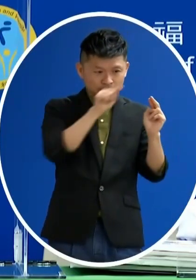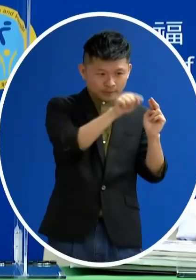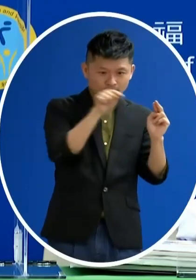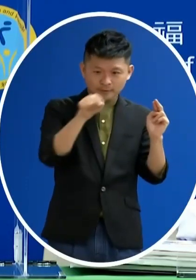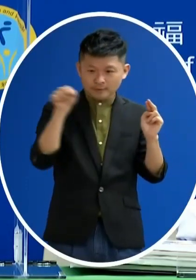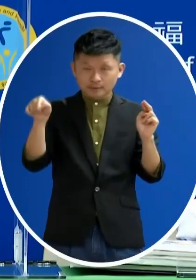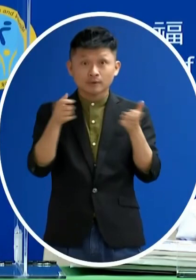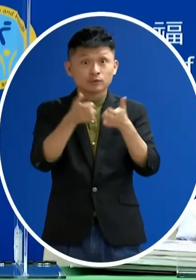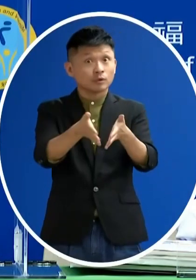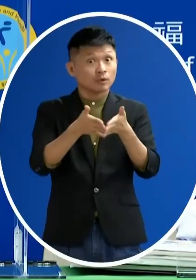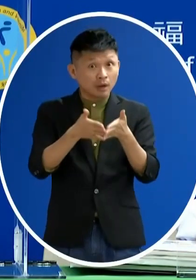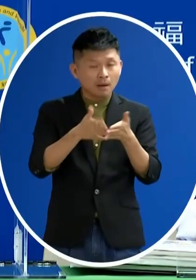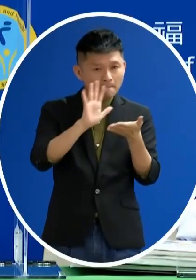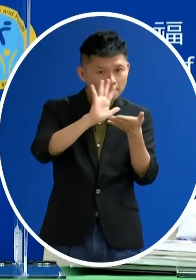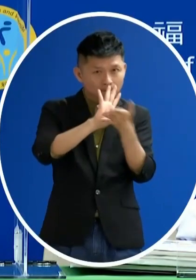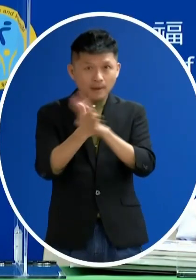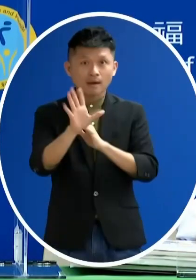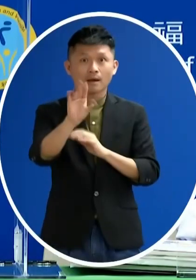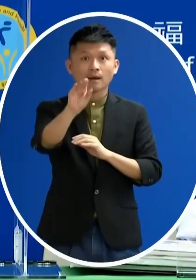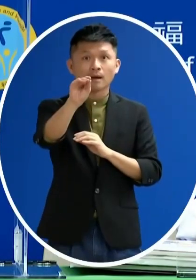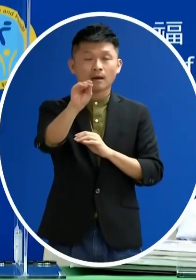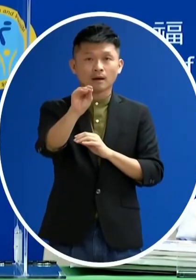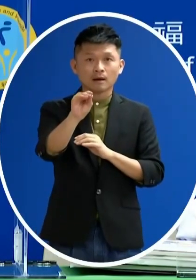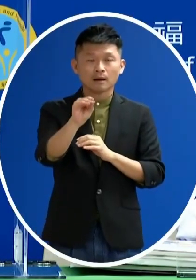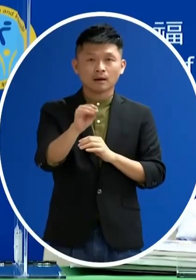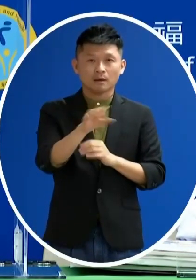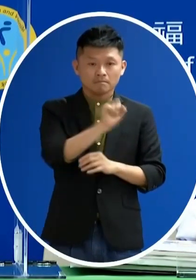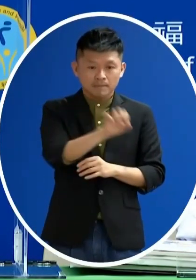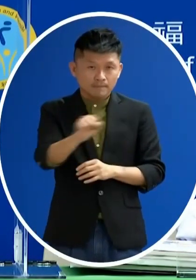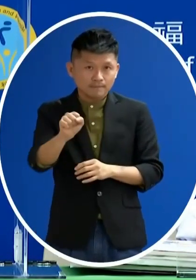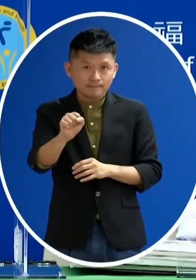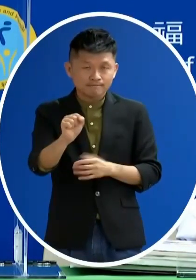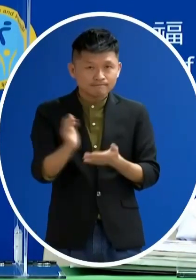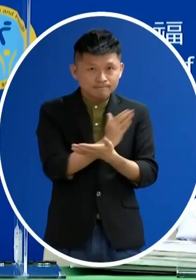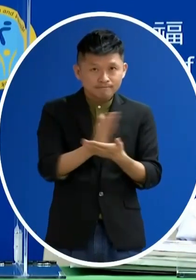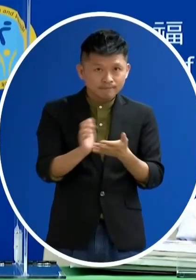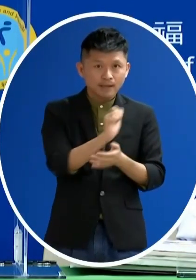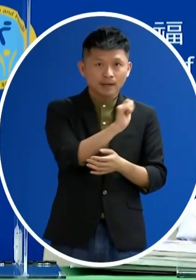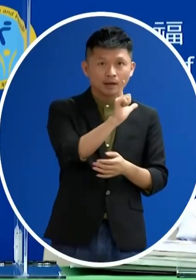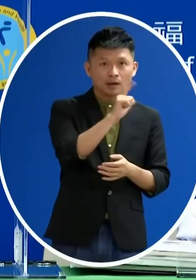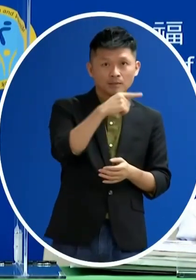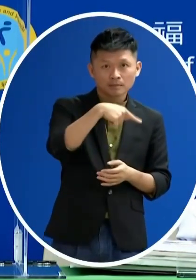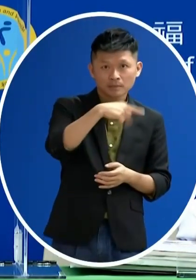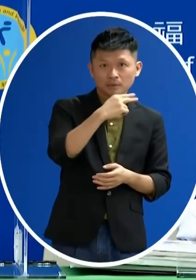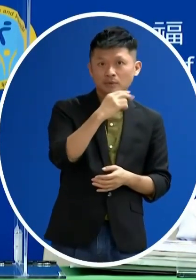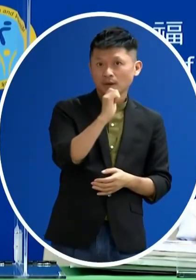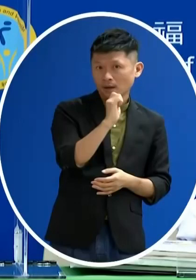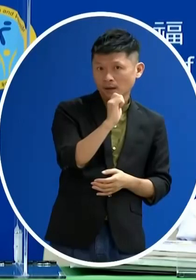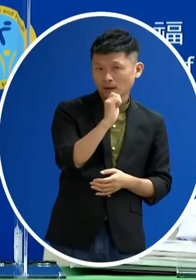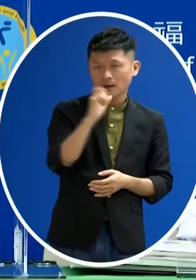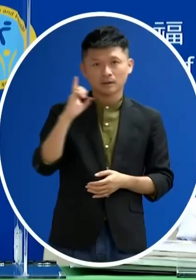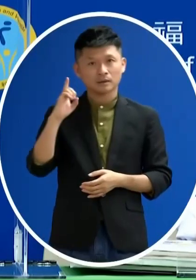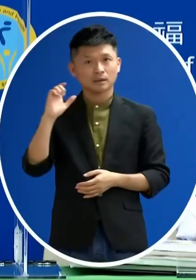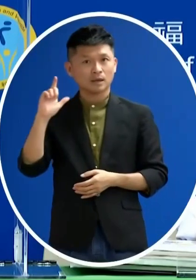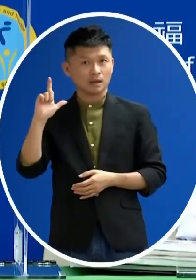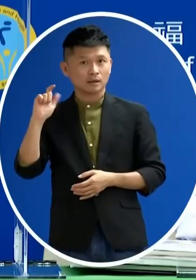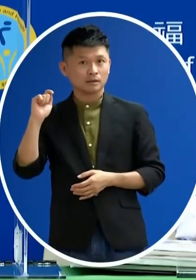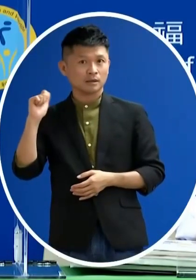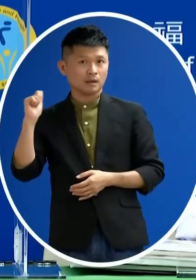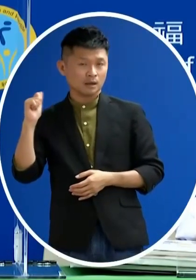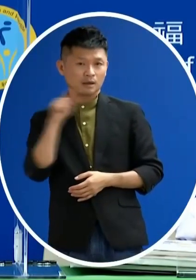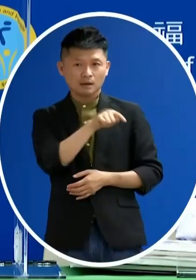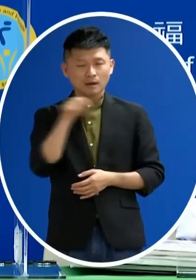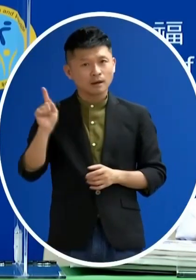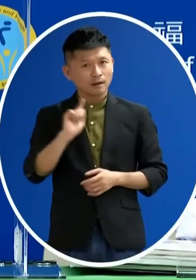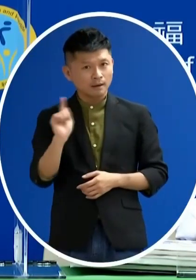那个位点有没有突变，然后来确定到底是会是 Alpha 或是 Delta。 所以刚才罗富在会当